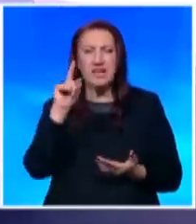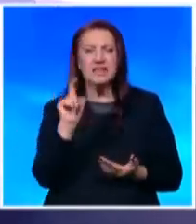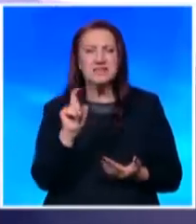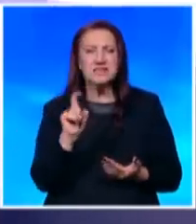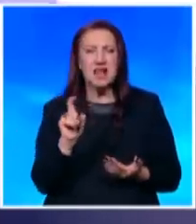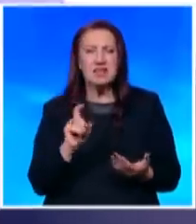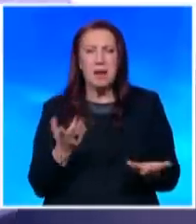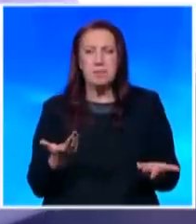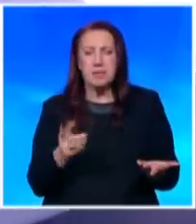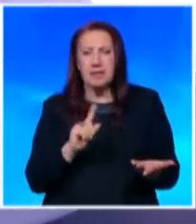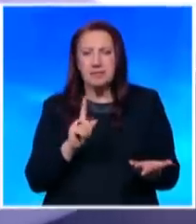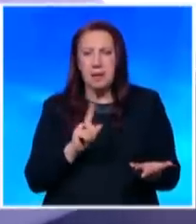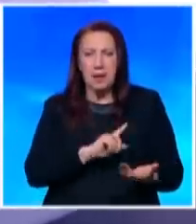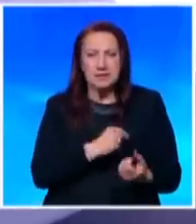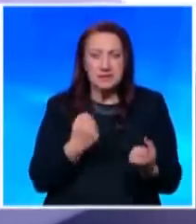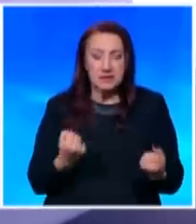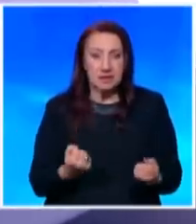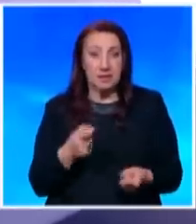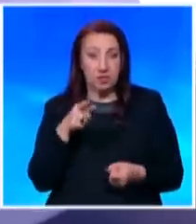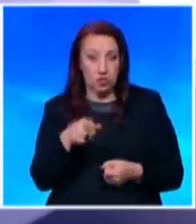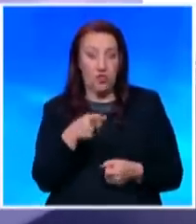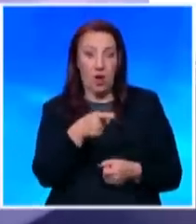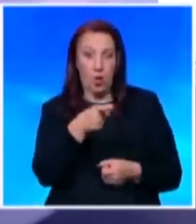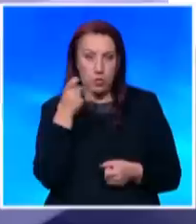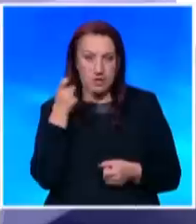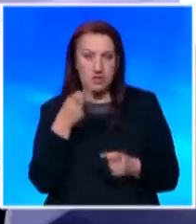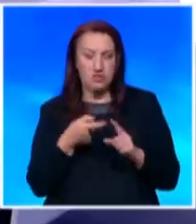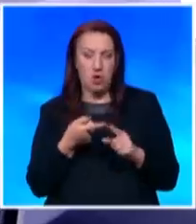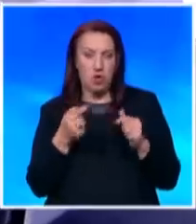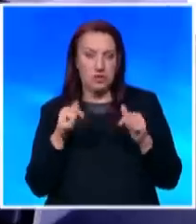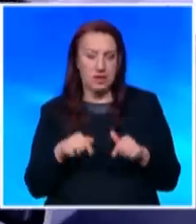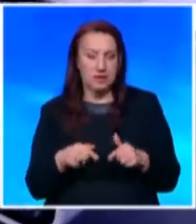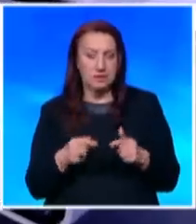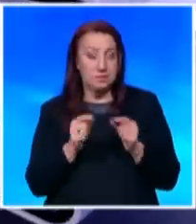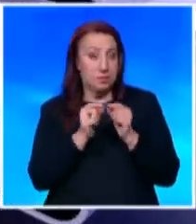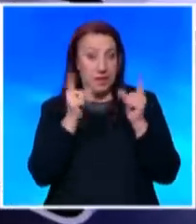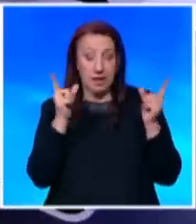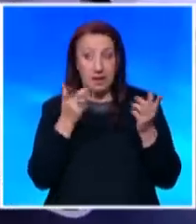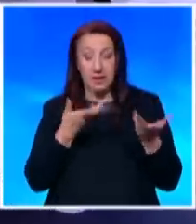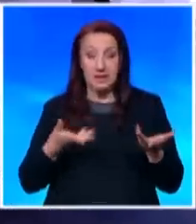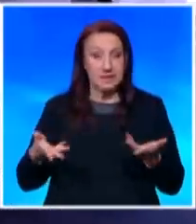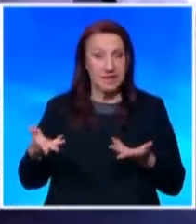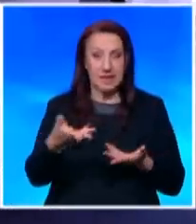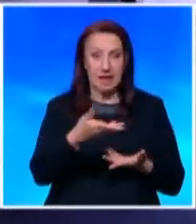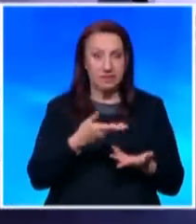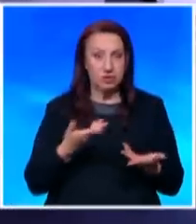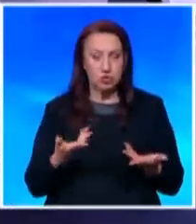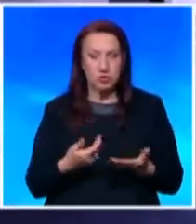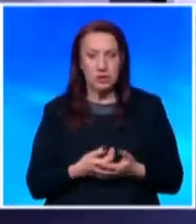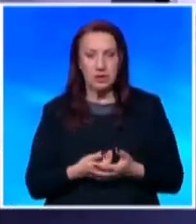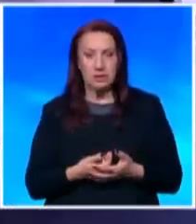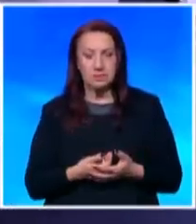този ред на мисли, това убийство, което се случи днес, изненадващо ли е част от